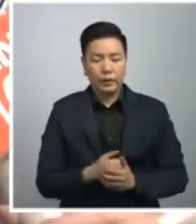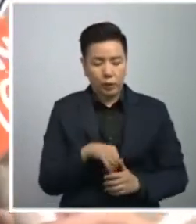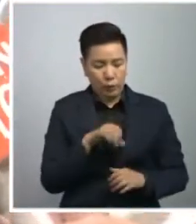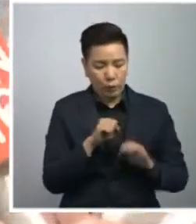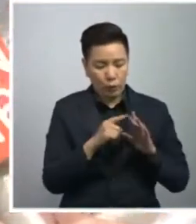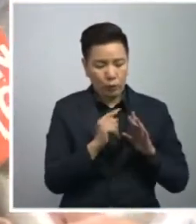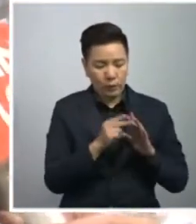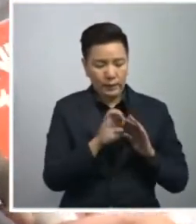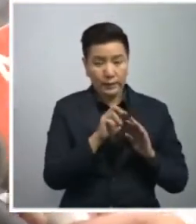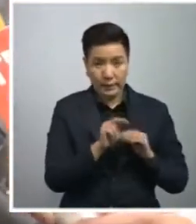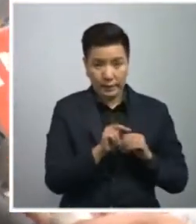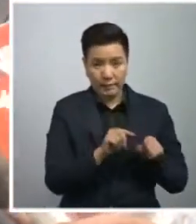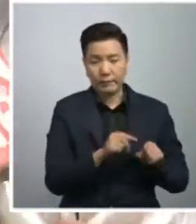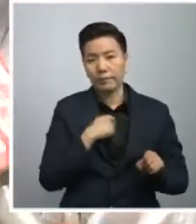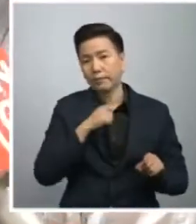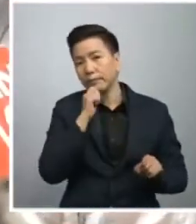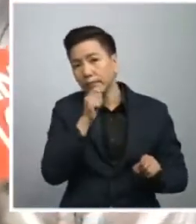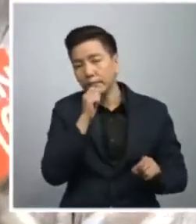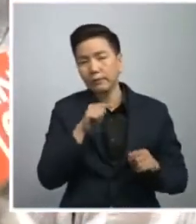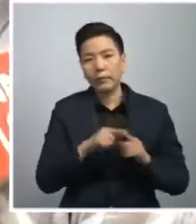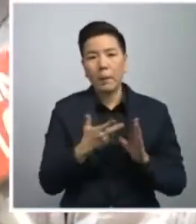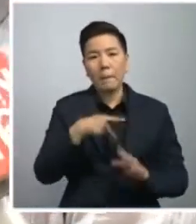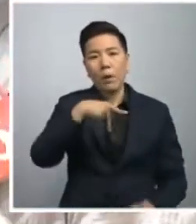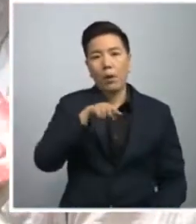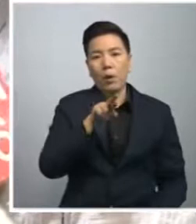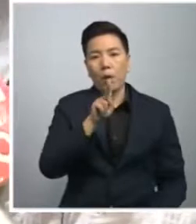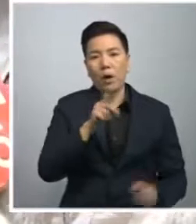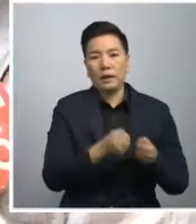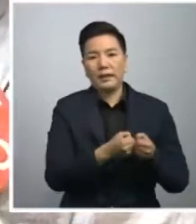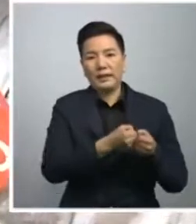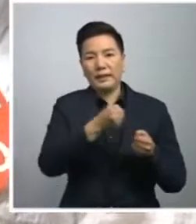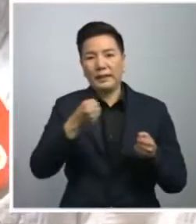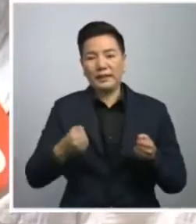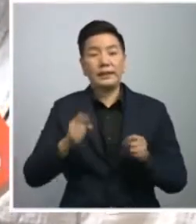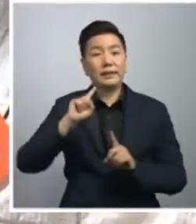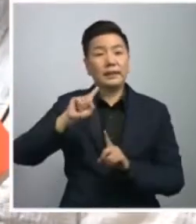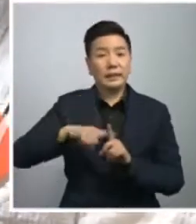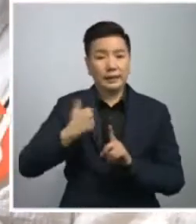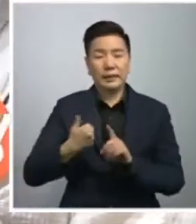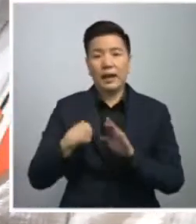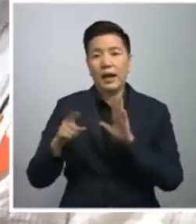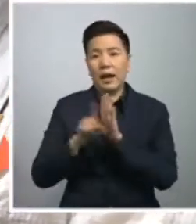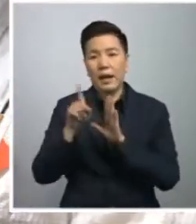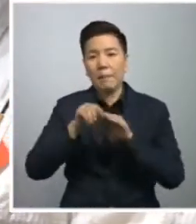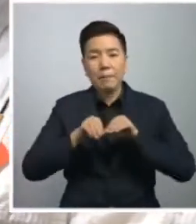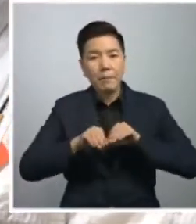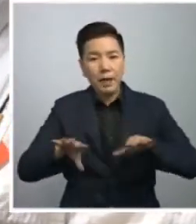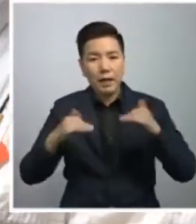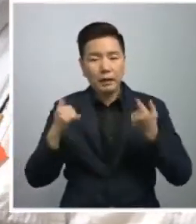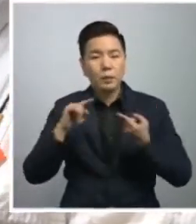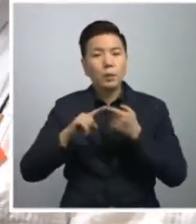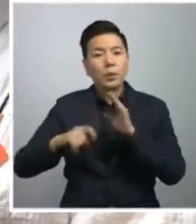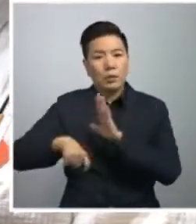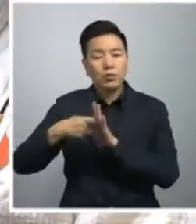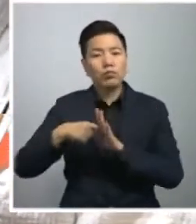นายสุทินคลังแสงประธานวิปฝ่ายค้านให้สัมภาษณ์ถึงการขยายพรก.ฉุกเฉินออกไปอีก1เดือนว่าครั้งแรกมีการประกาศใช้ถือว่ามี